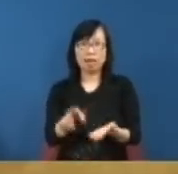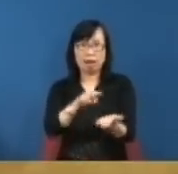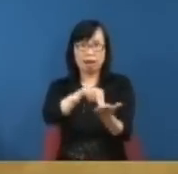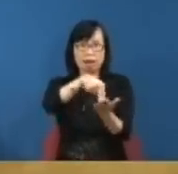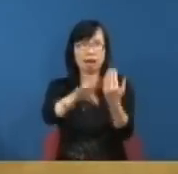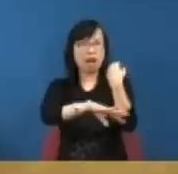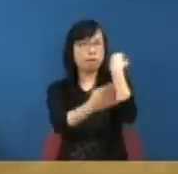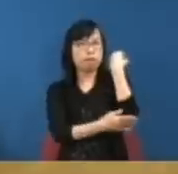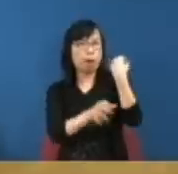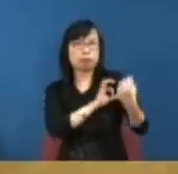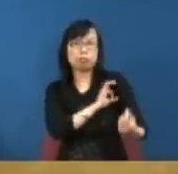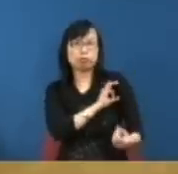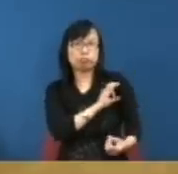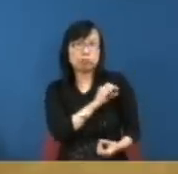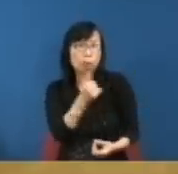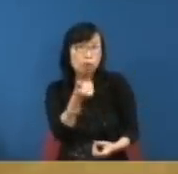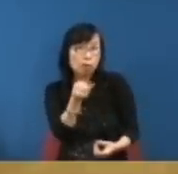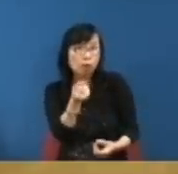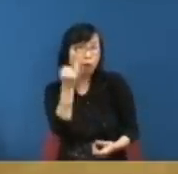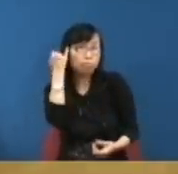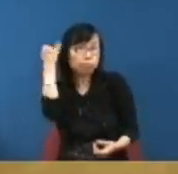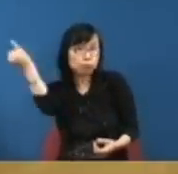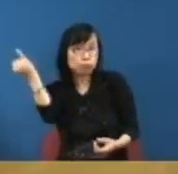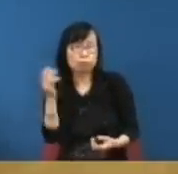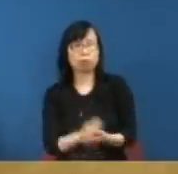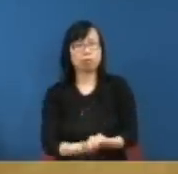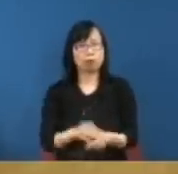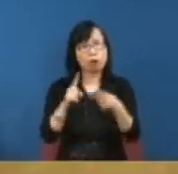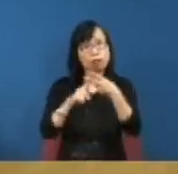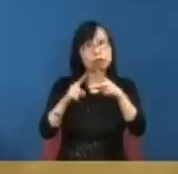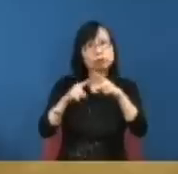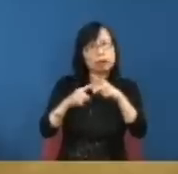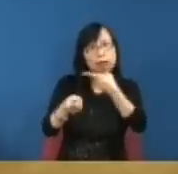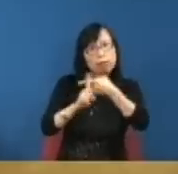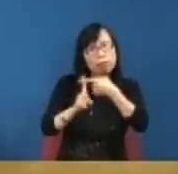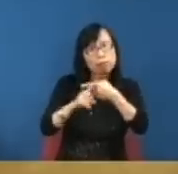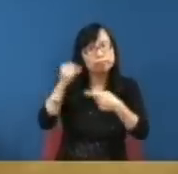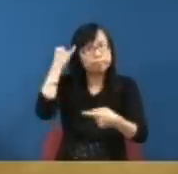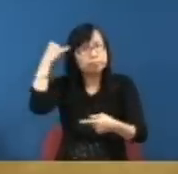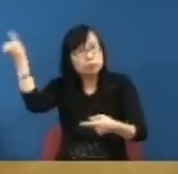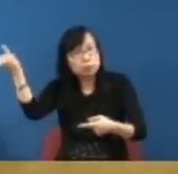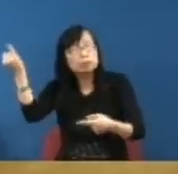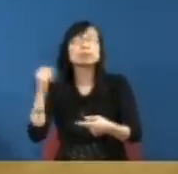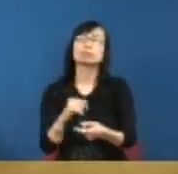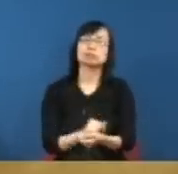會搞唔搞得掂咧，唔知啲工人趕工危唔危險，唔知